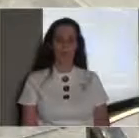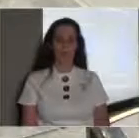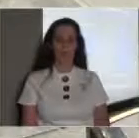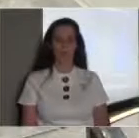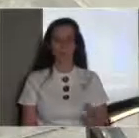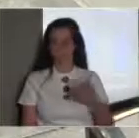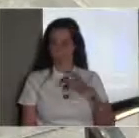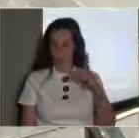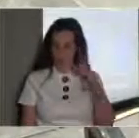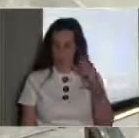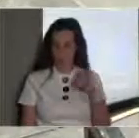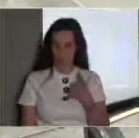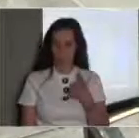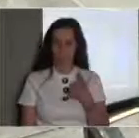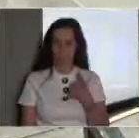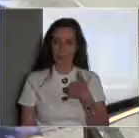אני יודעתי